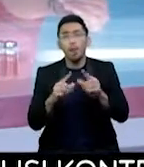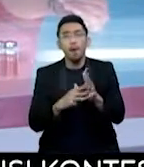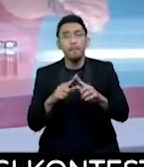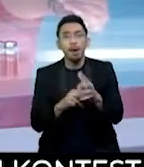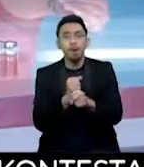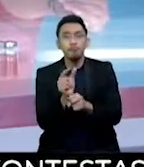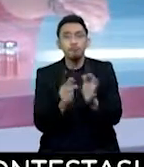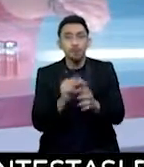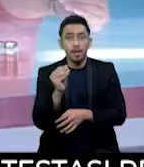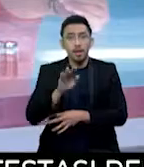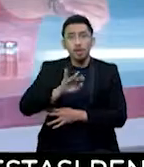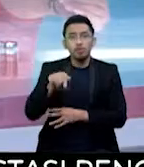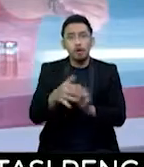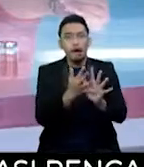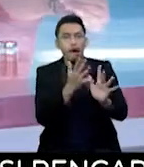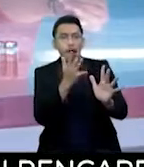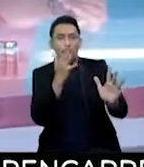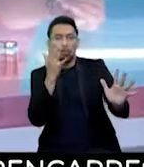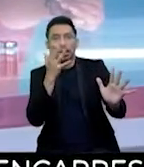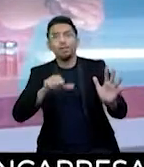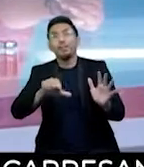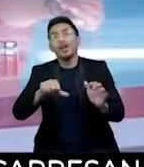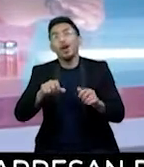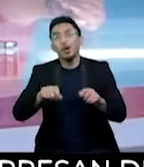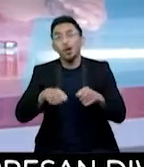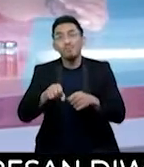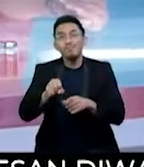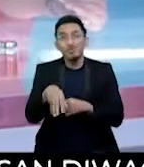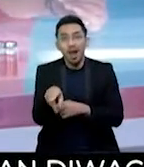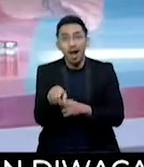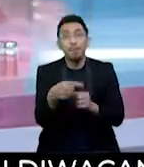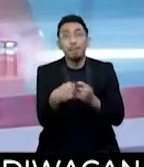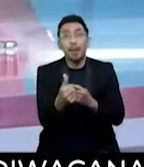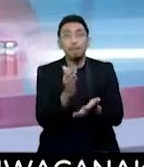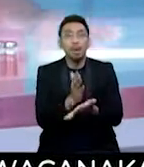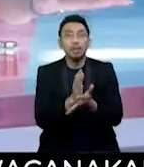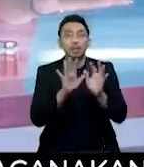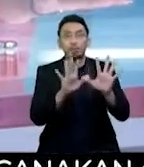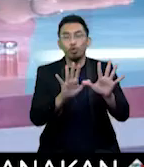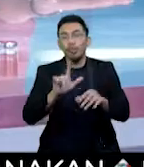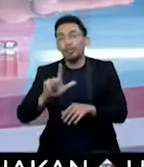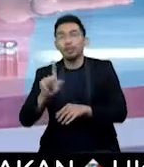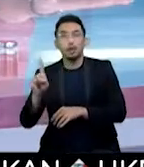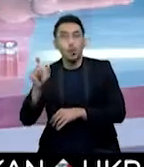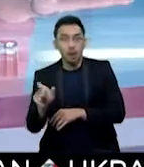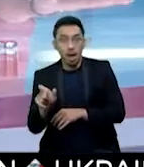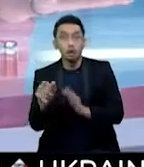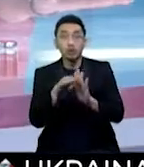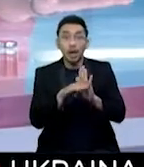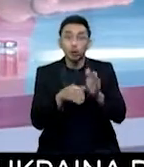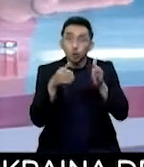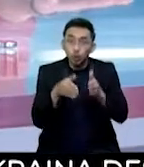Jakarta Timur rela antri minyak goreng murah meski pembeliannya dibatasi 10 liter per orang. Ada pula persyaratan khusus yakni warga